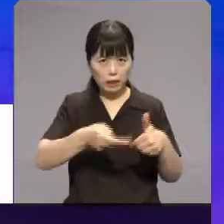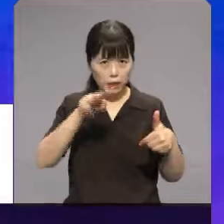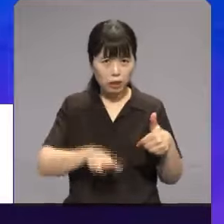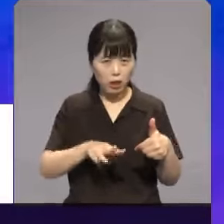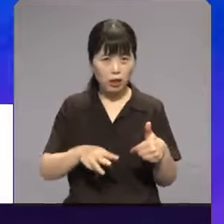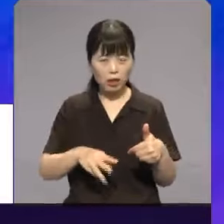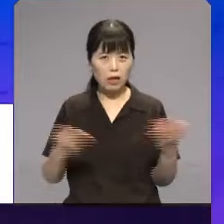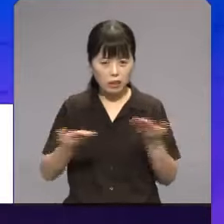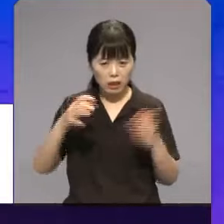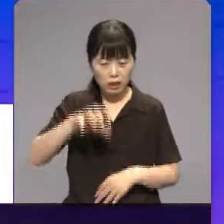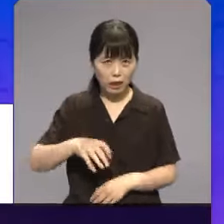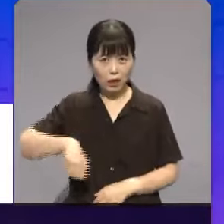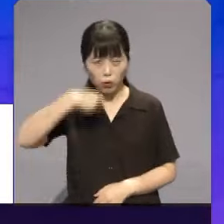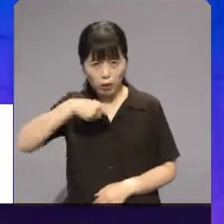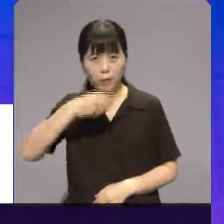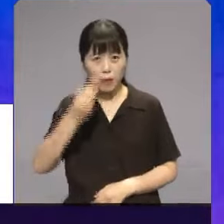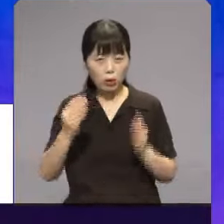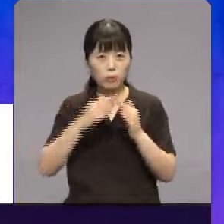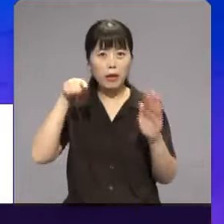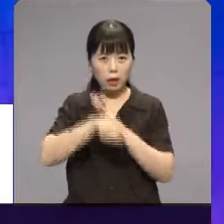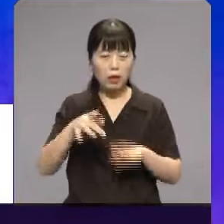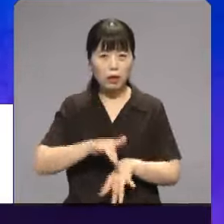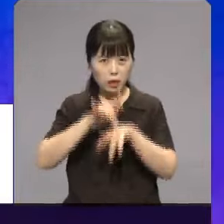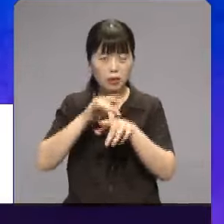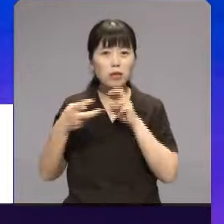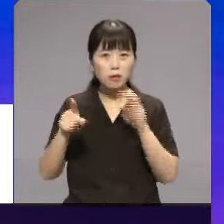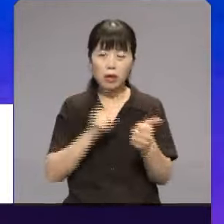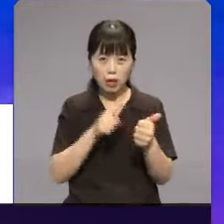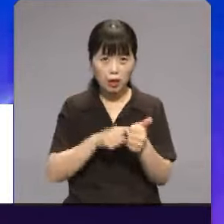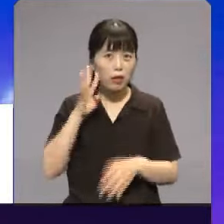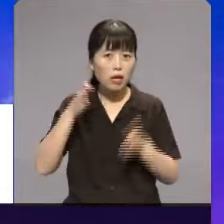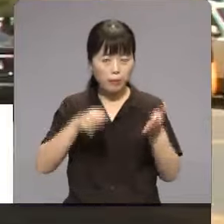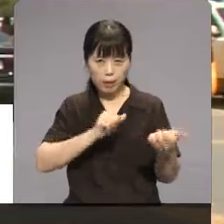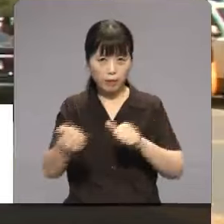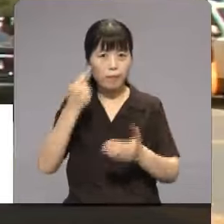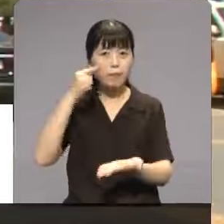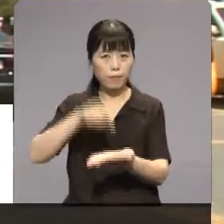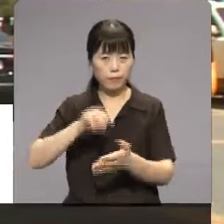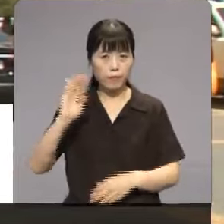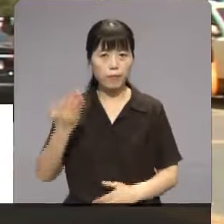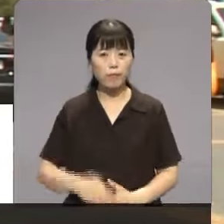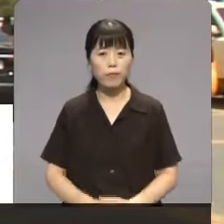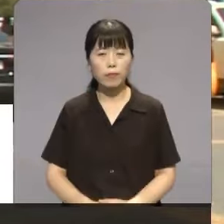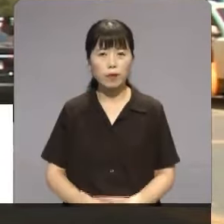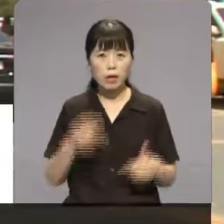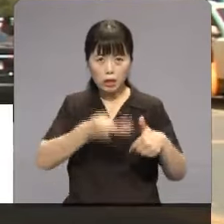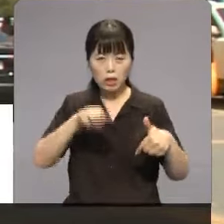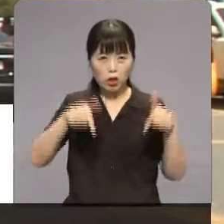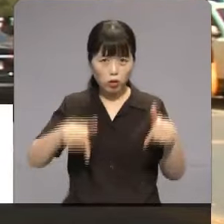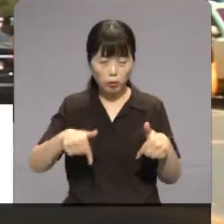인천에서 직장 회식을 마치고 귀가하던 중 실종된 20대 남성이 사흘 만에 숨진 채 발견됐습니다.